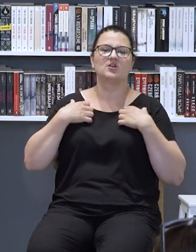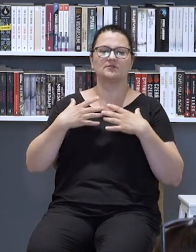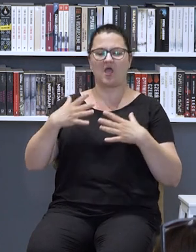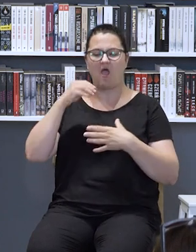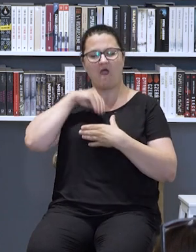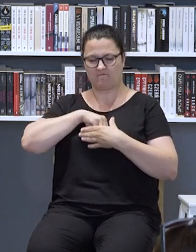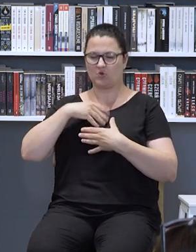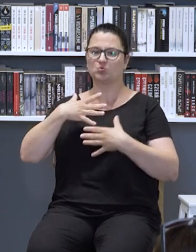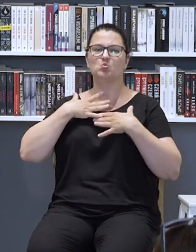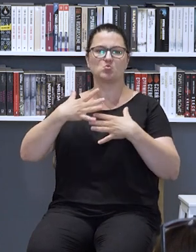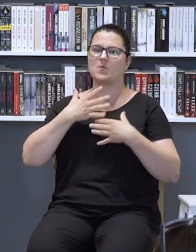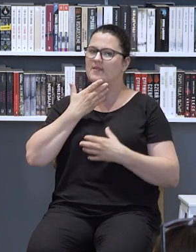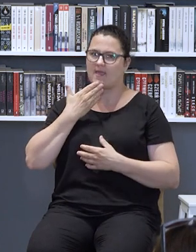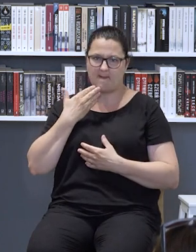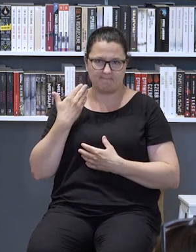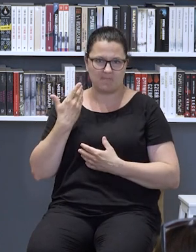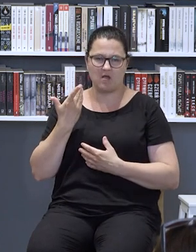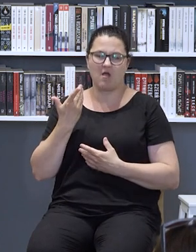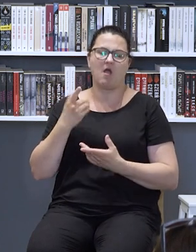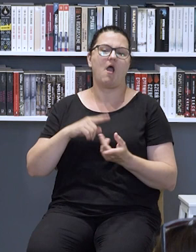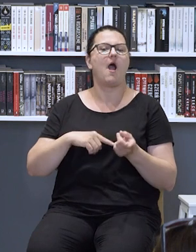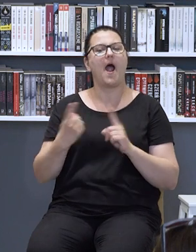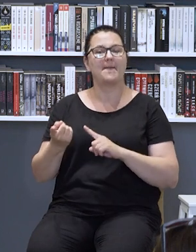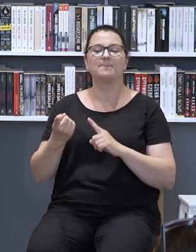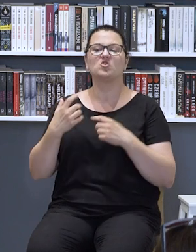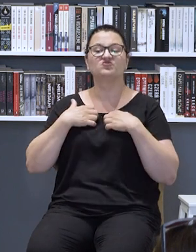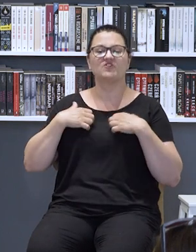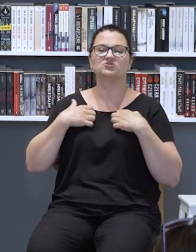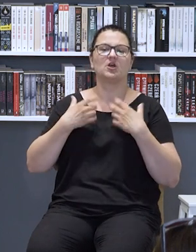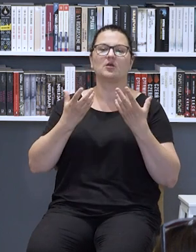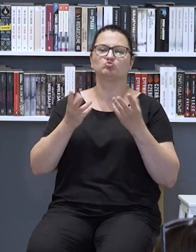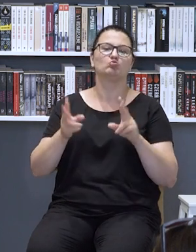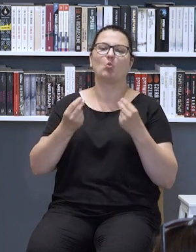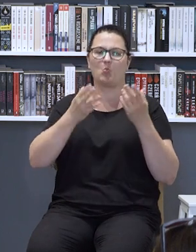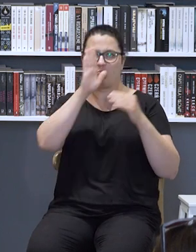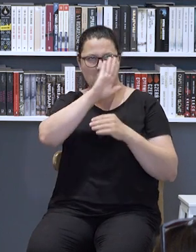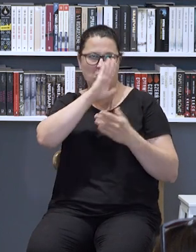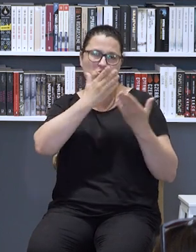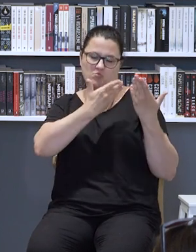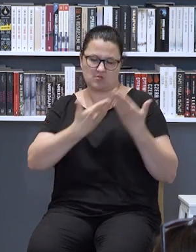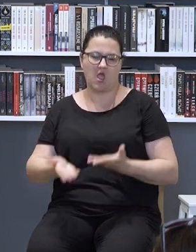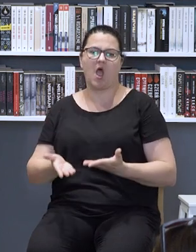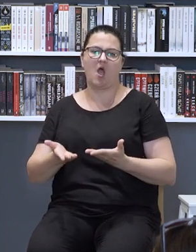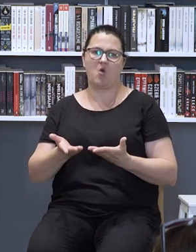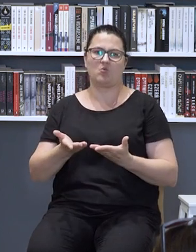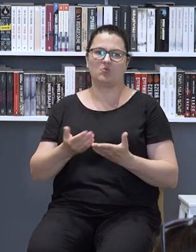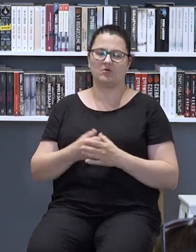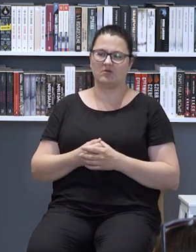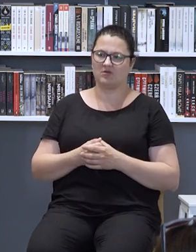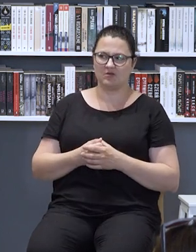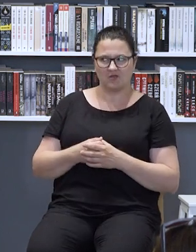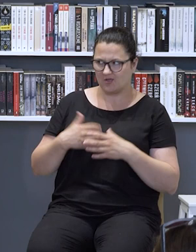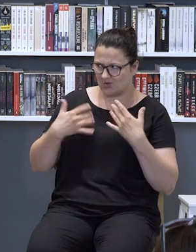duszy albo że są przeznaczone nam przez Boga na coś tam. Była bardzo